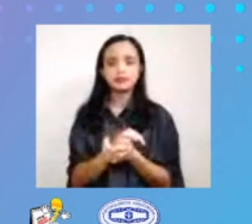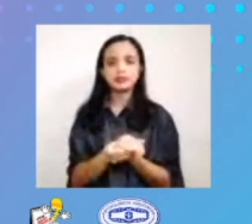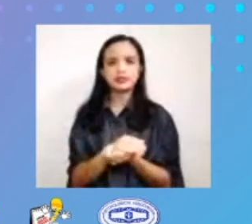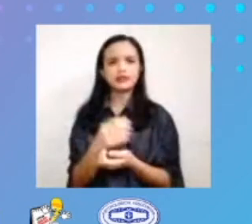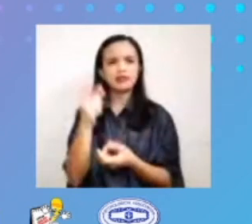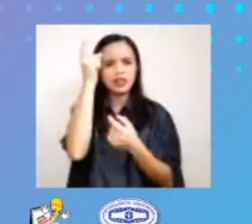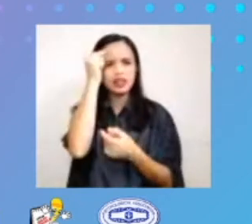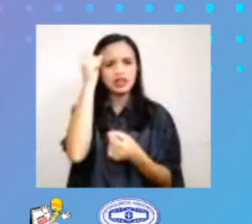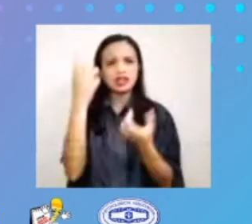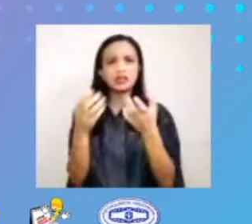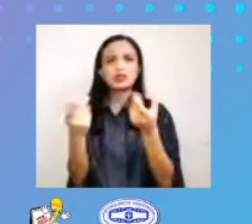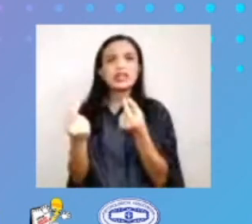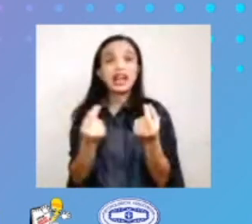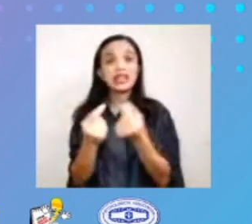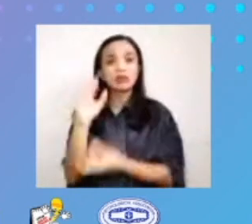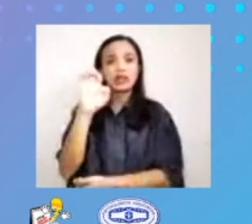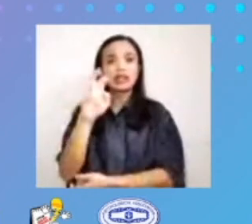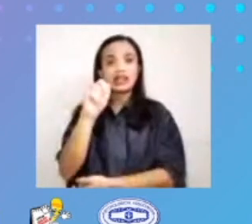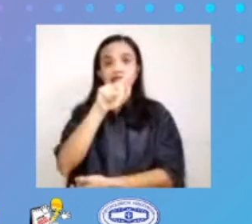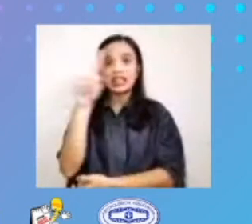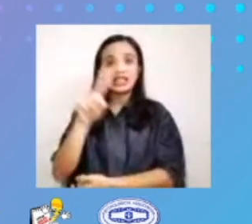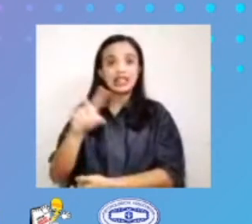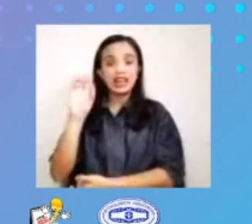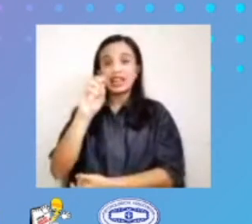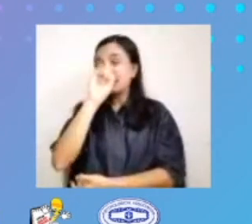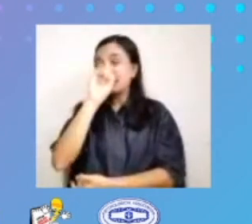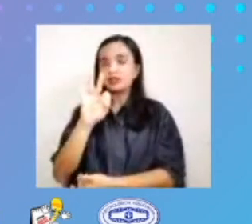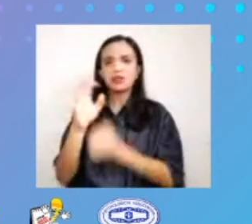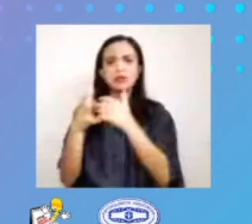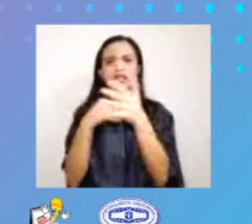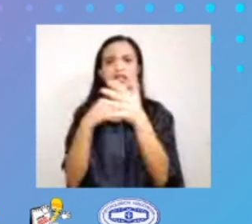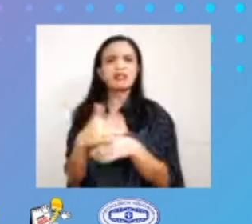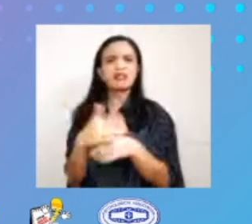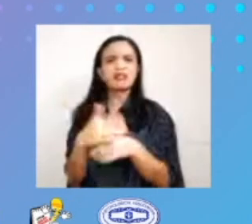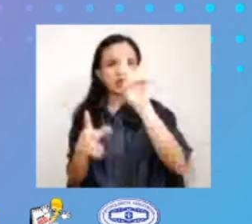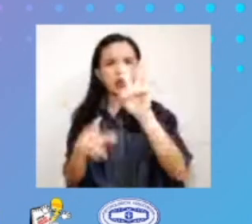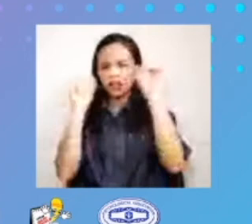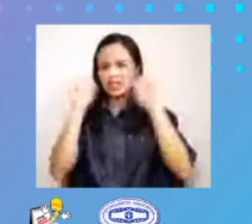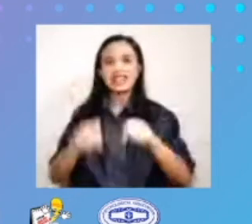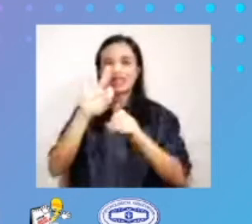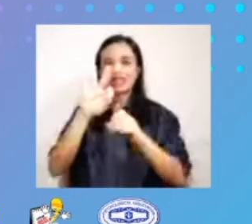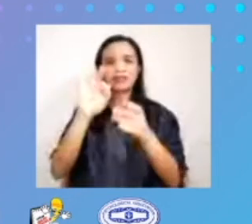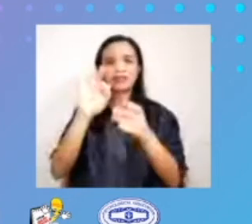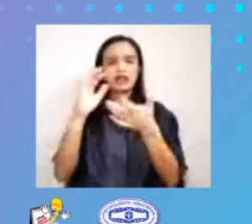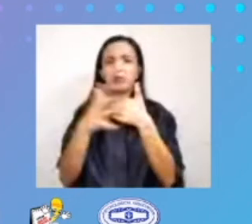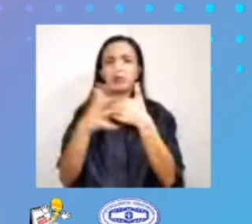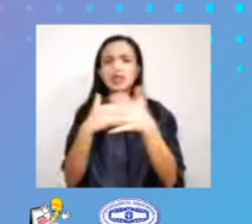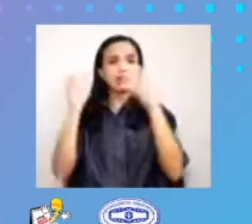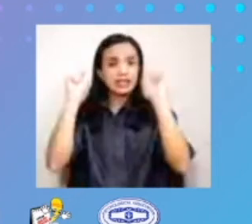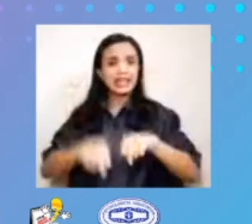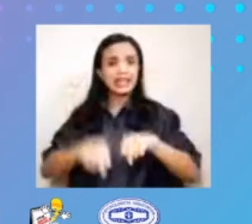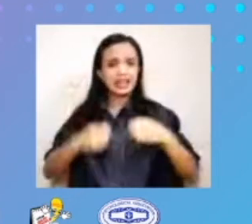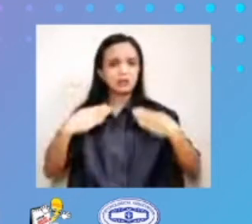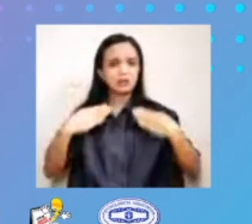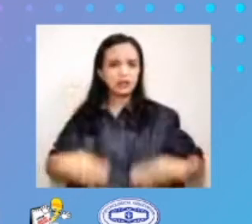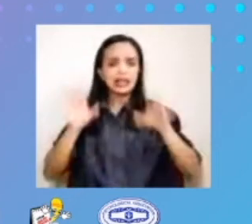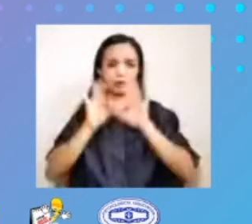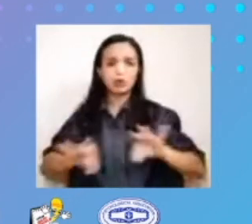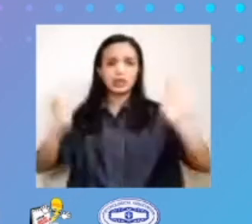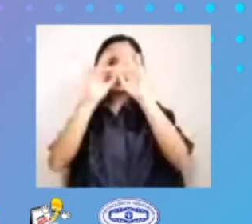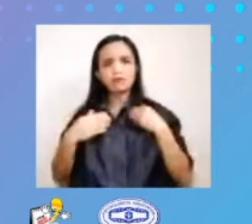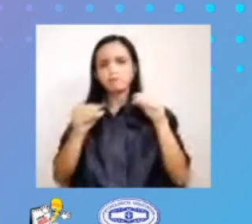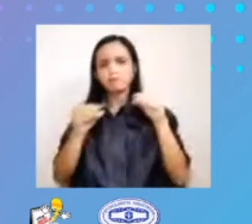more water, eat the right kind of food, exercise, kung kaya ng katawan na exercise. Kung gusto mo mag-bending kettlebells, kung gusto